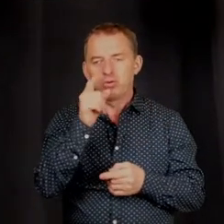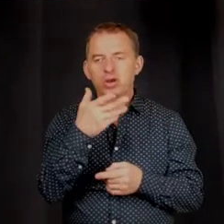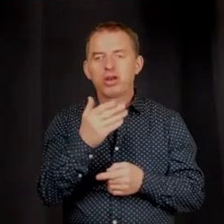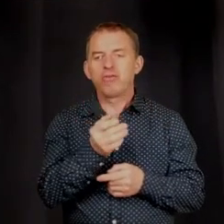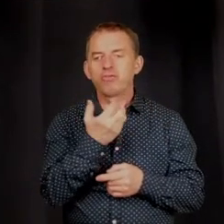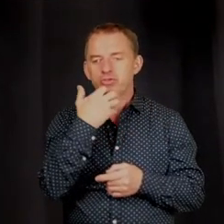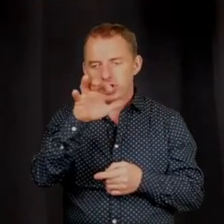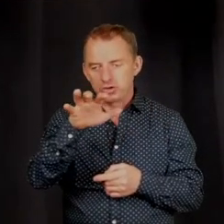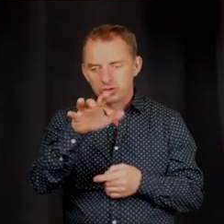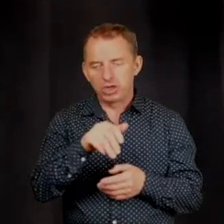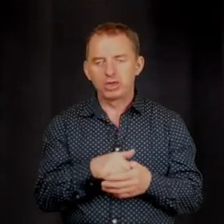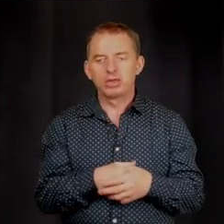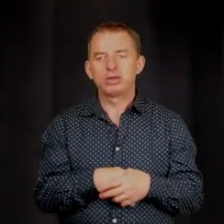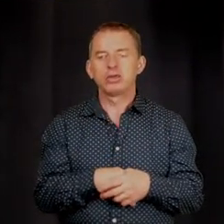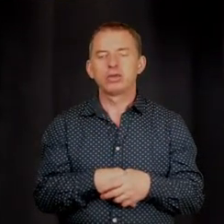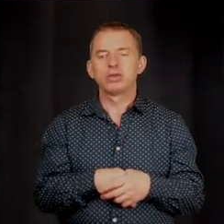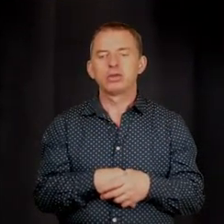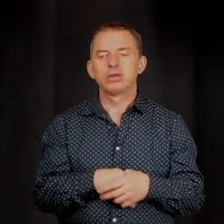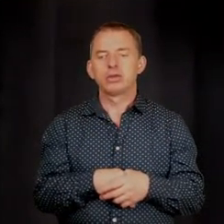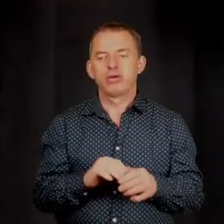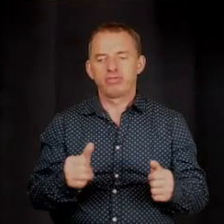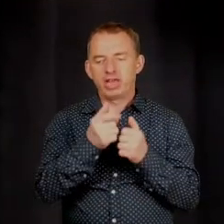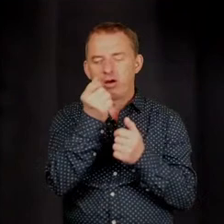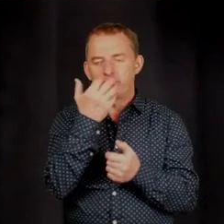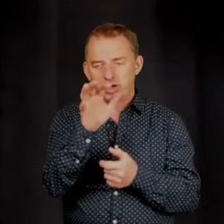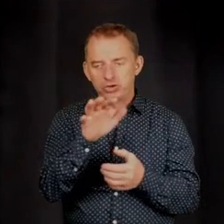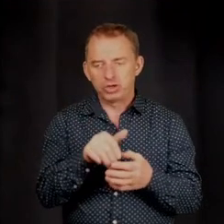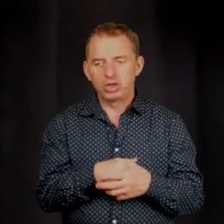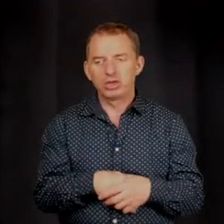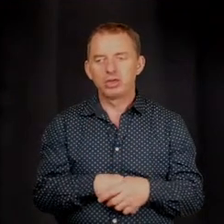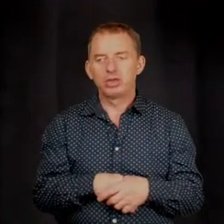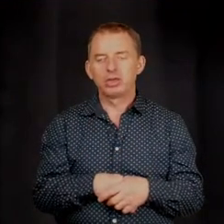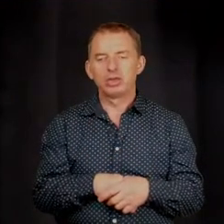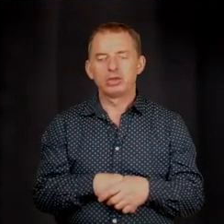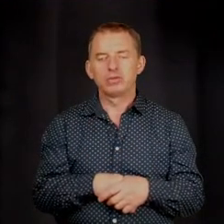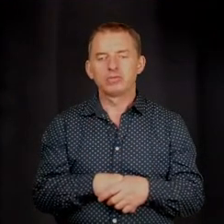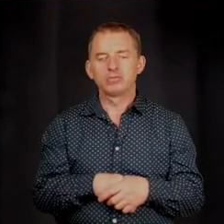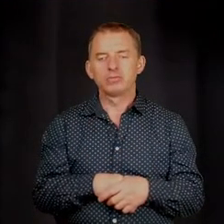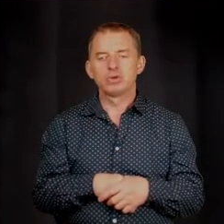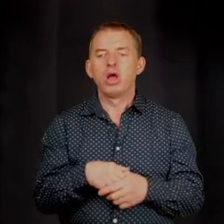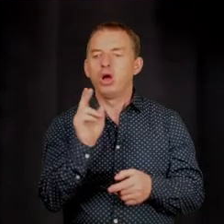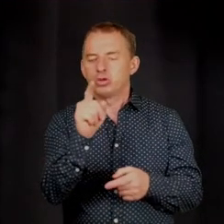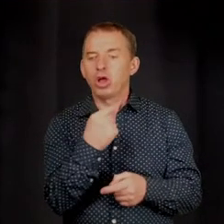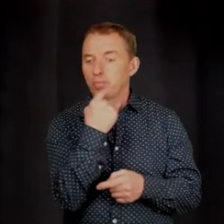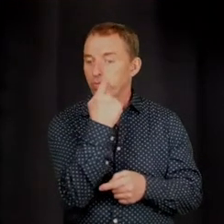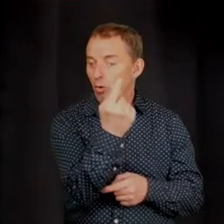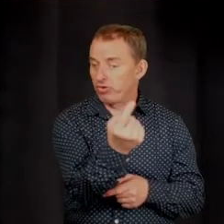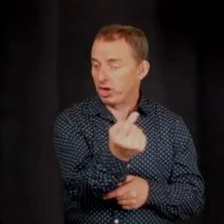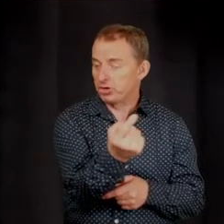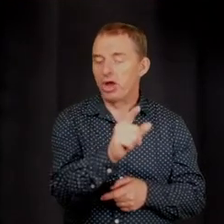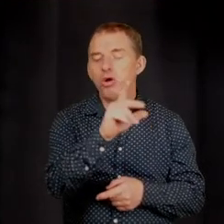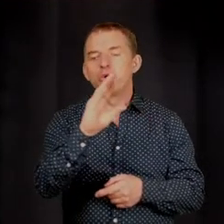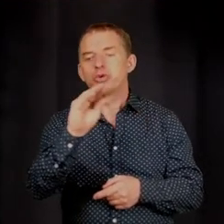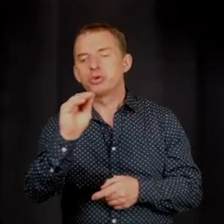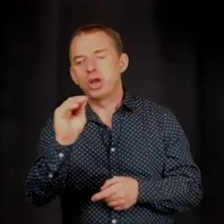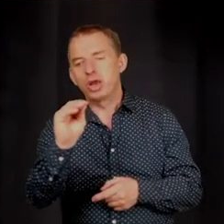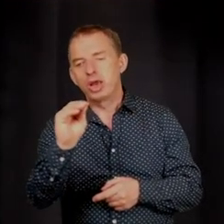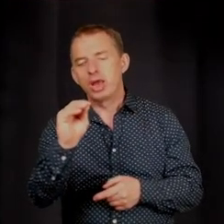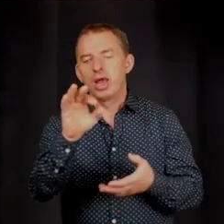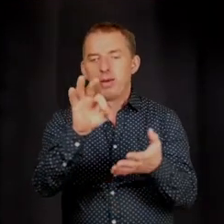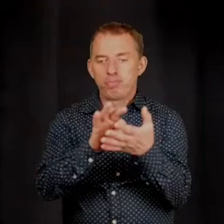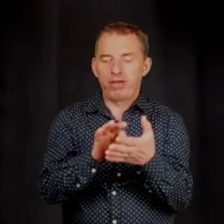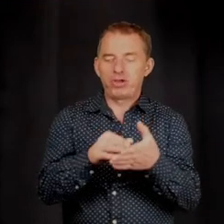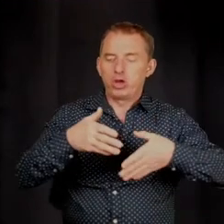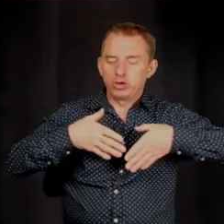that a Scotsman in the British prisoner of war camp wanted to see him desperately. Ktoś mu powiedział, że pewien